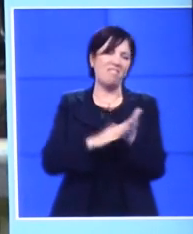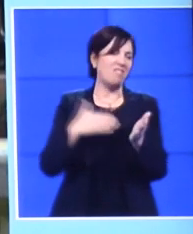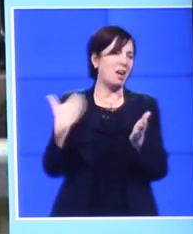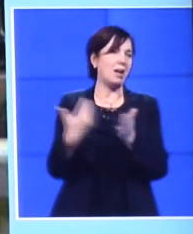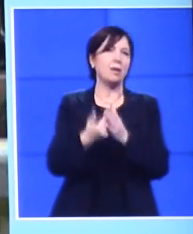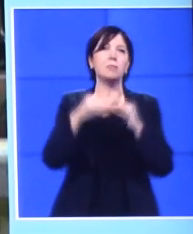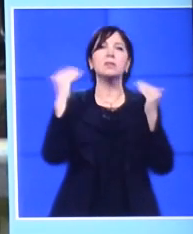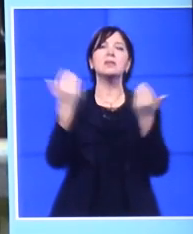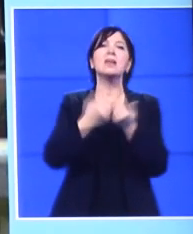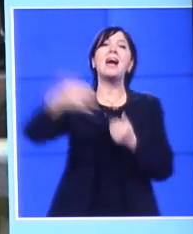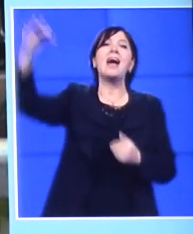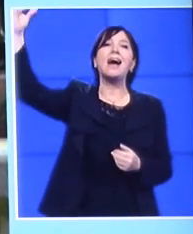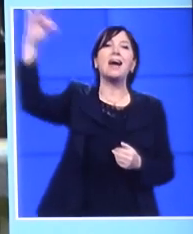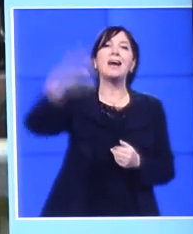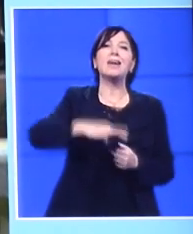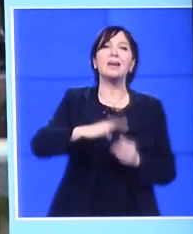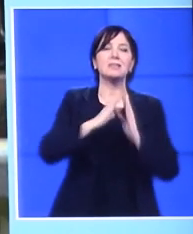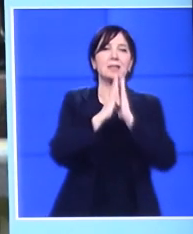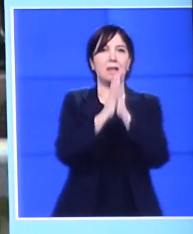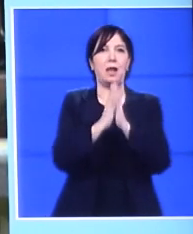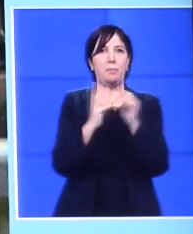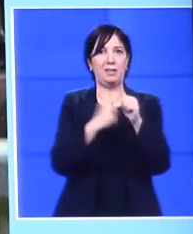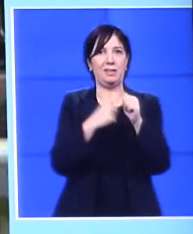la grazia della preghiera,